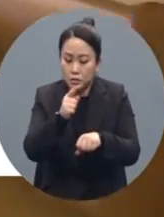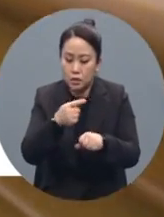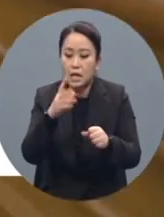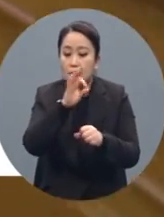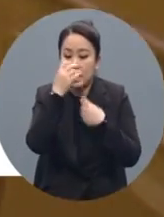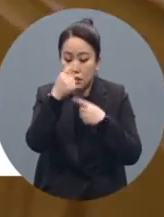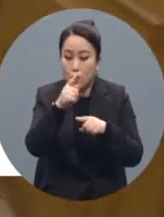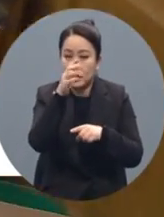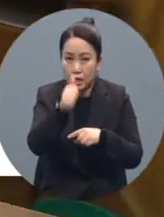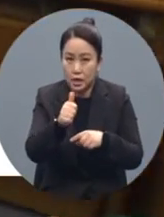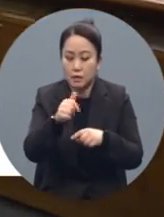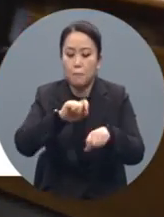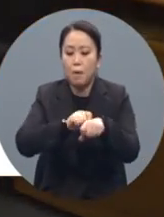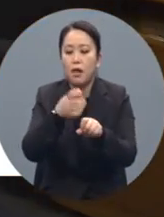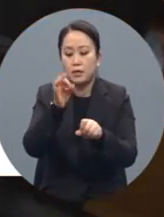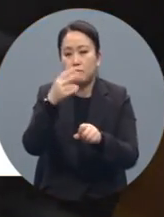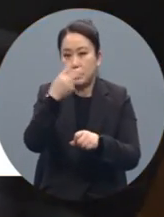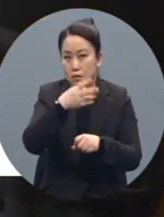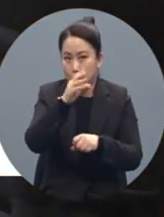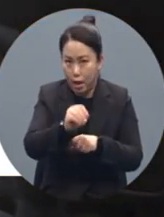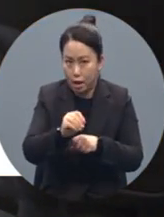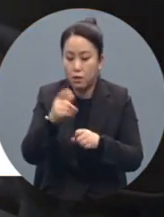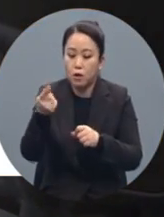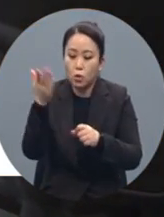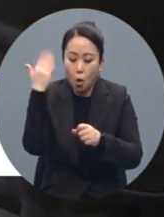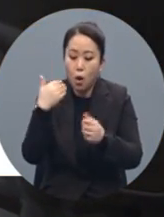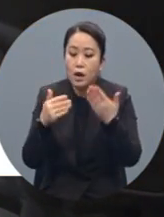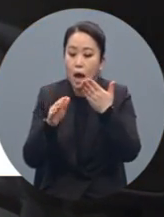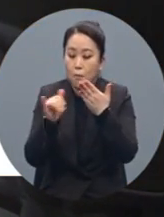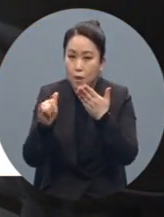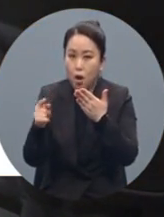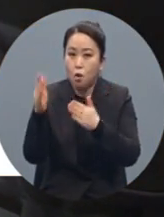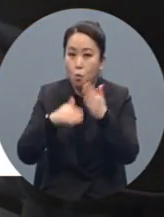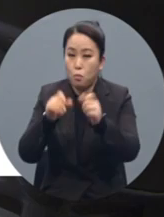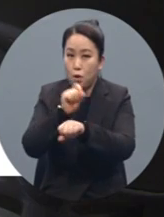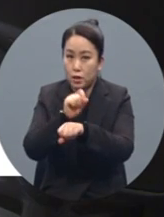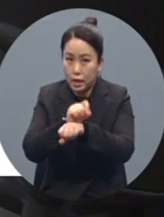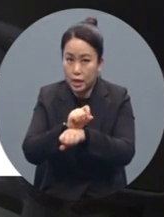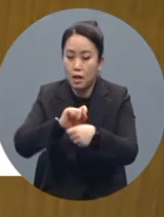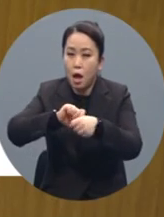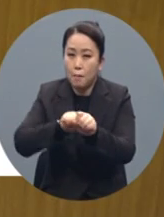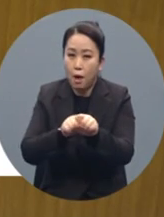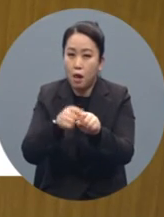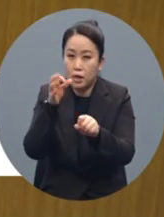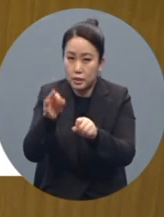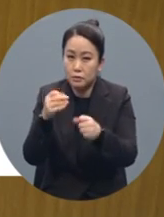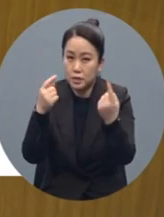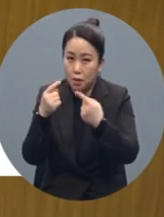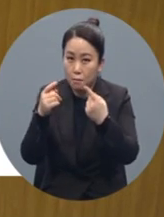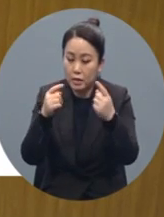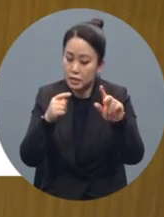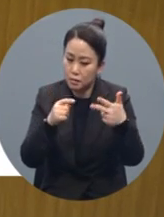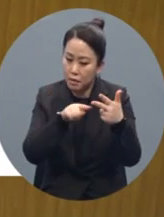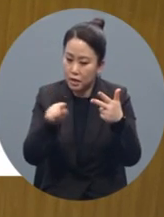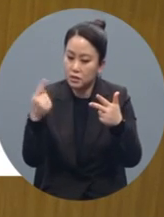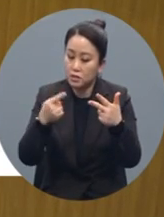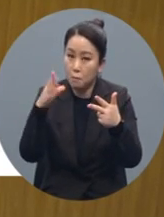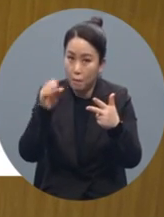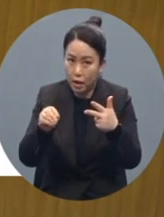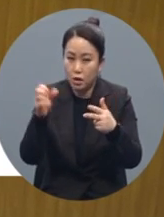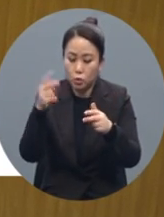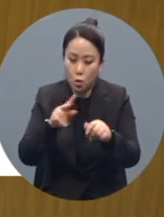부천시 전 현재 깜부 9명에게 벌금 700만원 에서 1000만 원과 함께 자격정지 1년을 선고했습니다